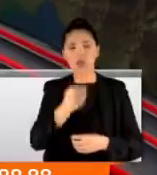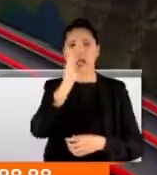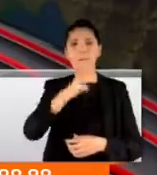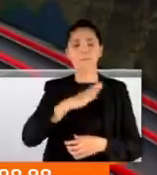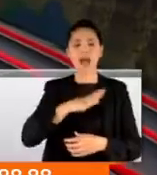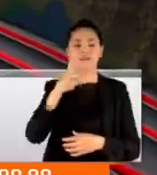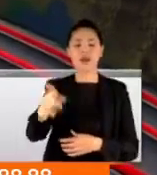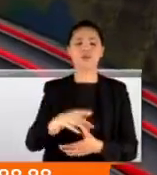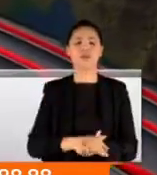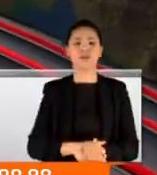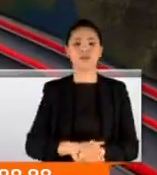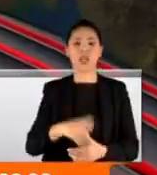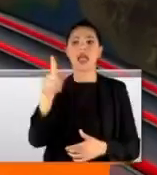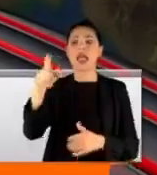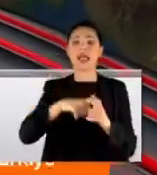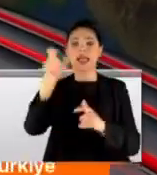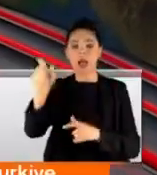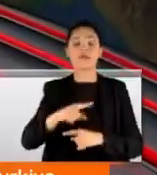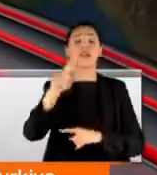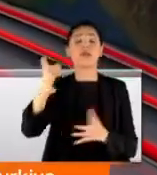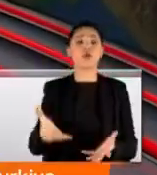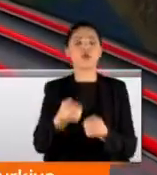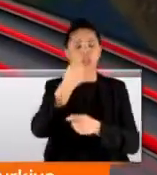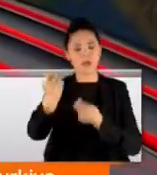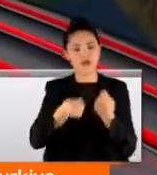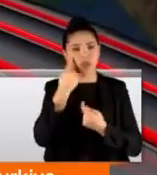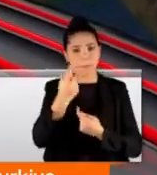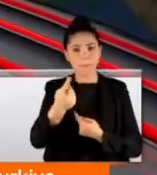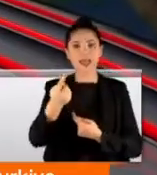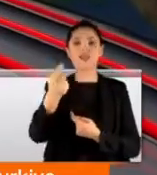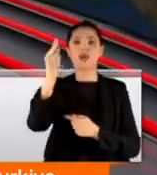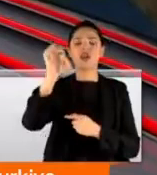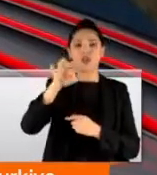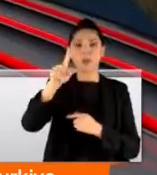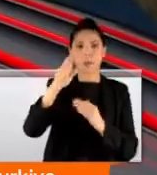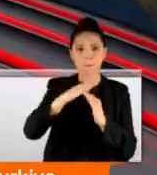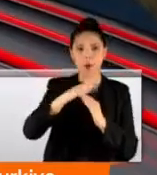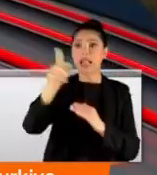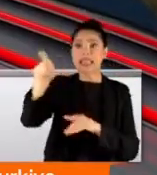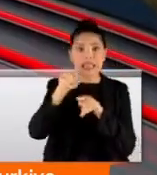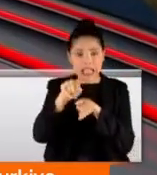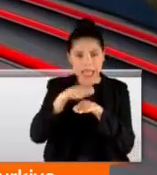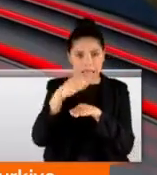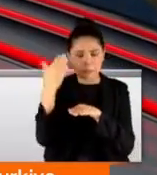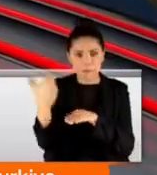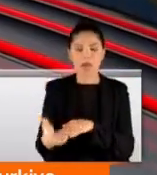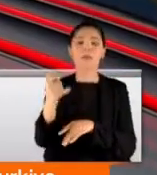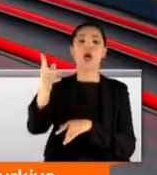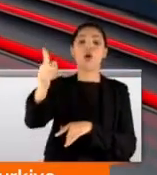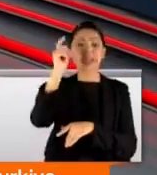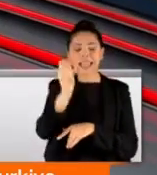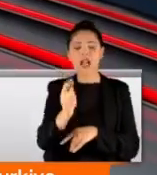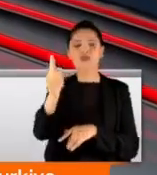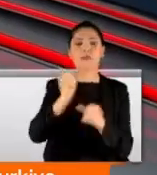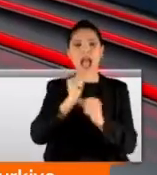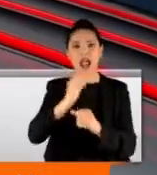ulaşmaya çalışıyorlar. Gamze, kurtarma çalışmalarına döneceğiz. Sana tekrar döneceğiz. Bir ara ver lütfen. Sen de orayı takip et. Orada gerçekten bir hareket